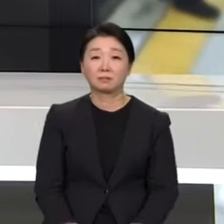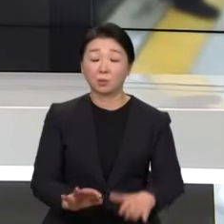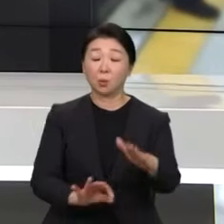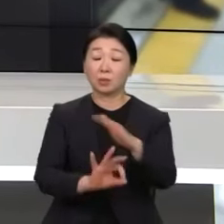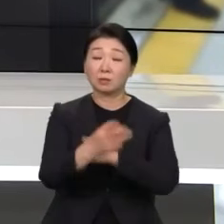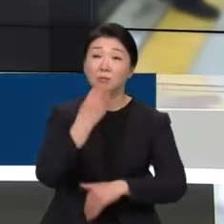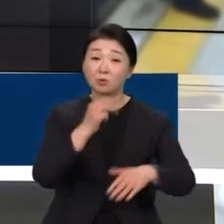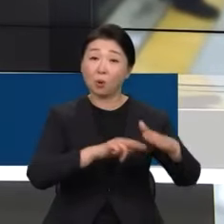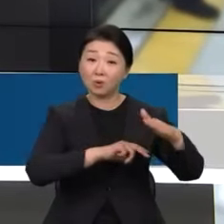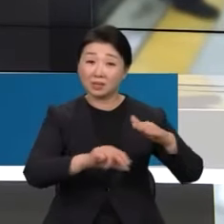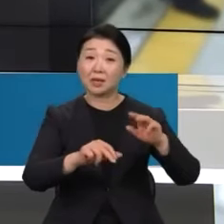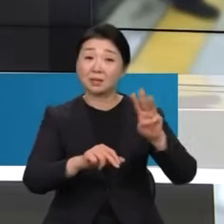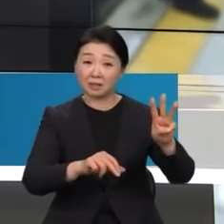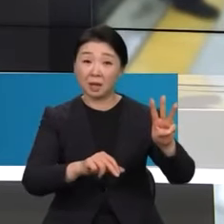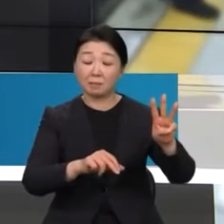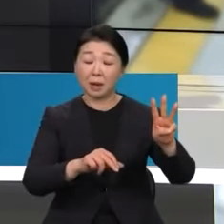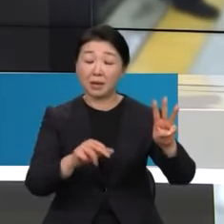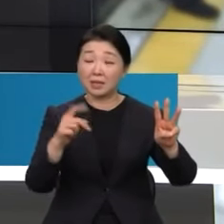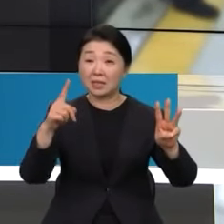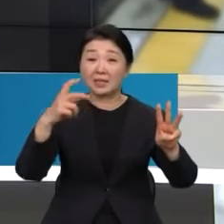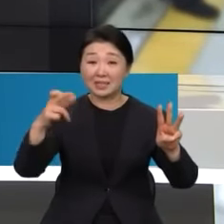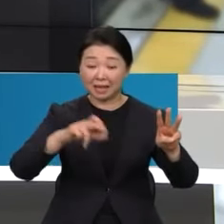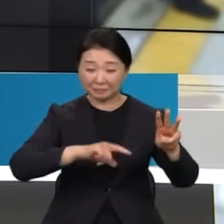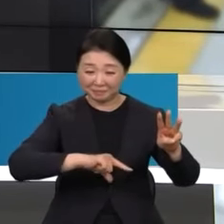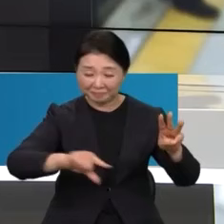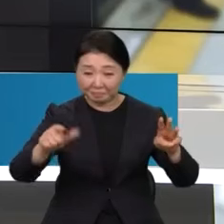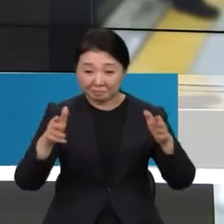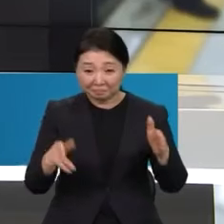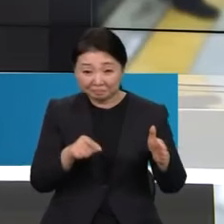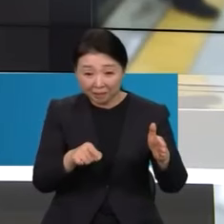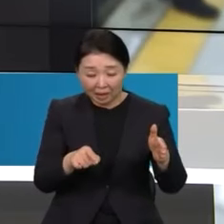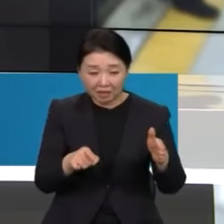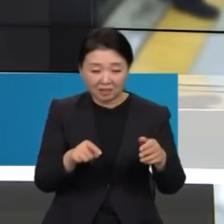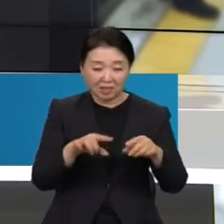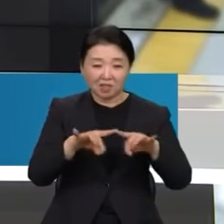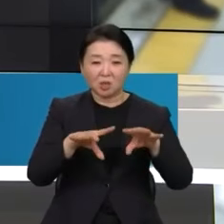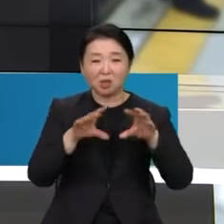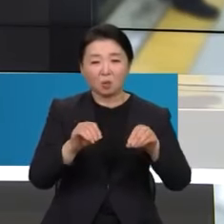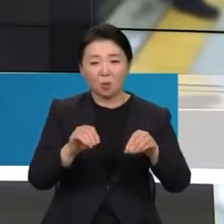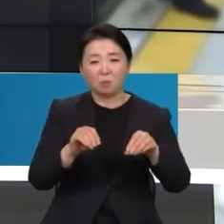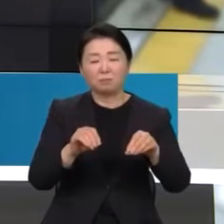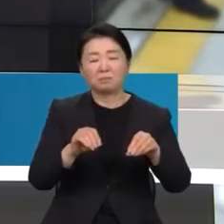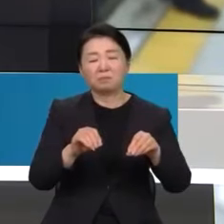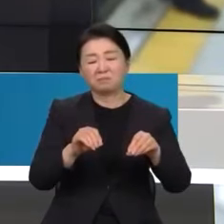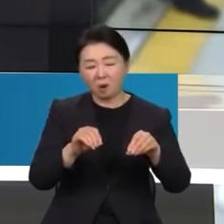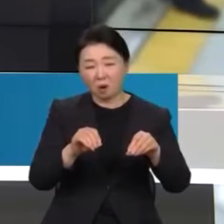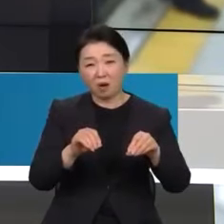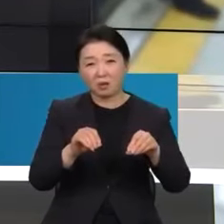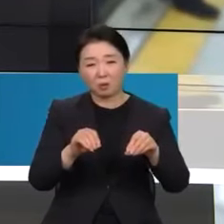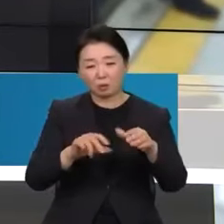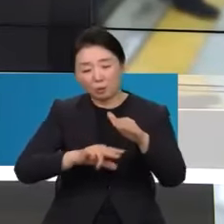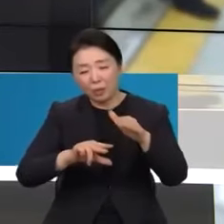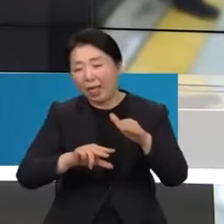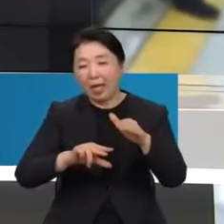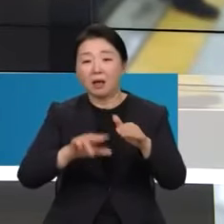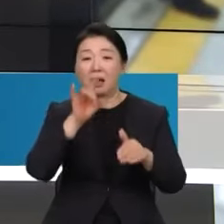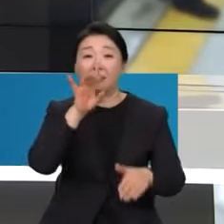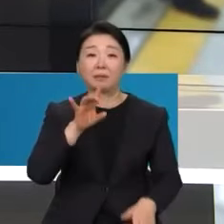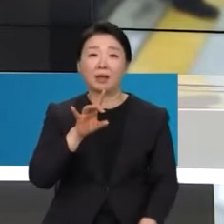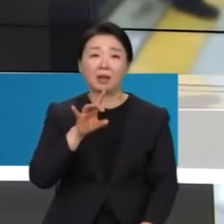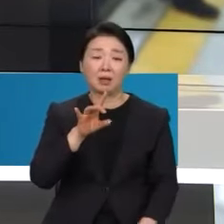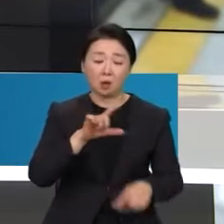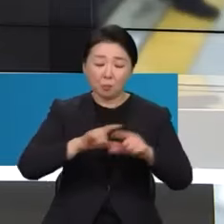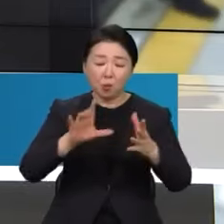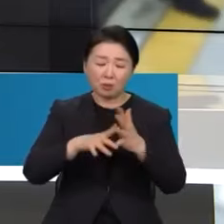오늘 아침 서울 지하철 3호선 일산선 일부 구간에 전기 공급이 끊기며 운행에 차질을 빚었습니다. 평소에도 혼잡한